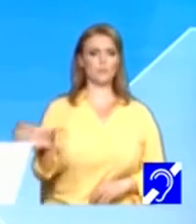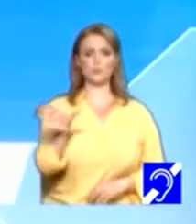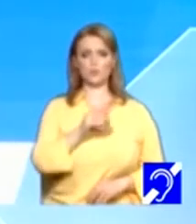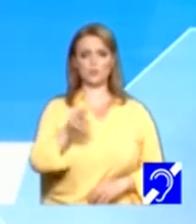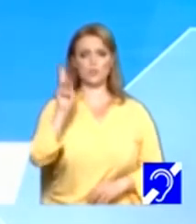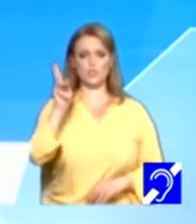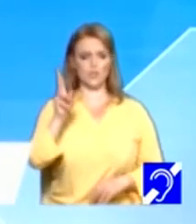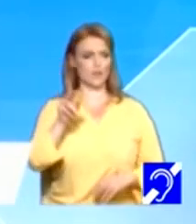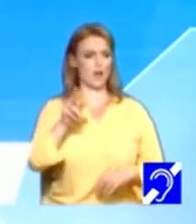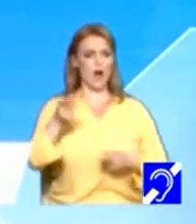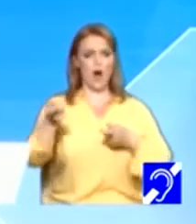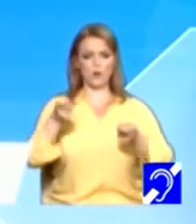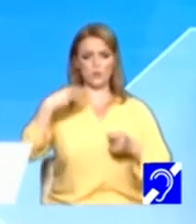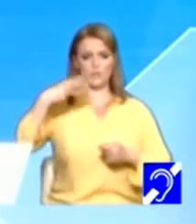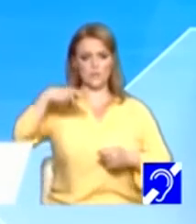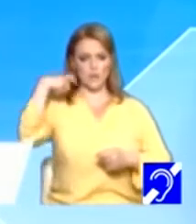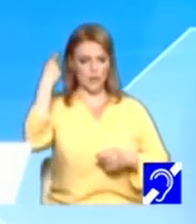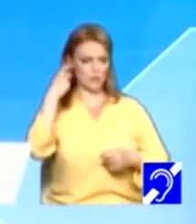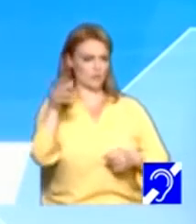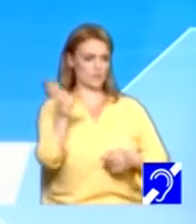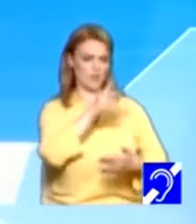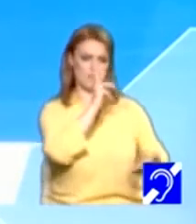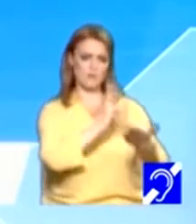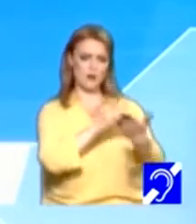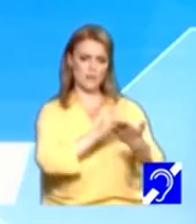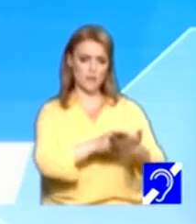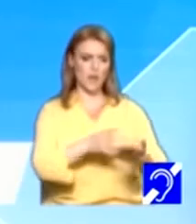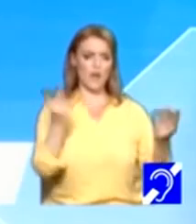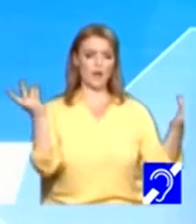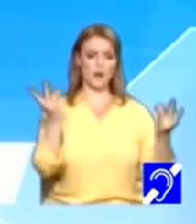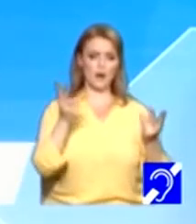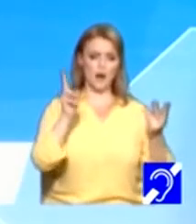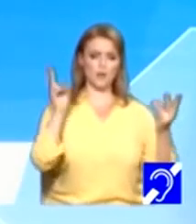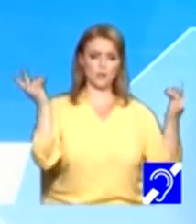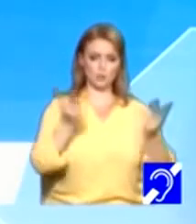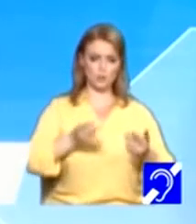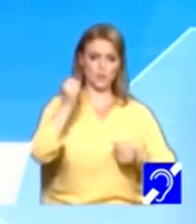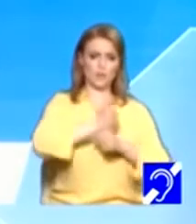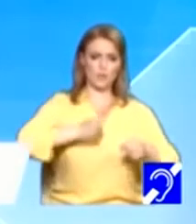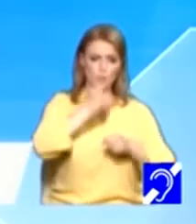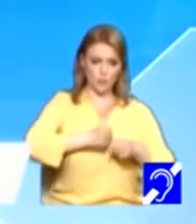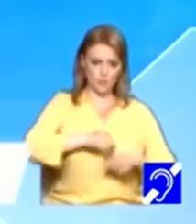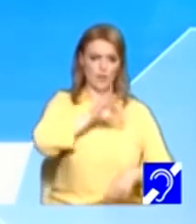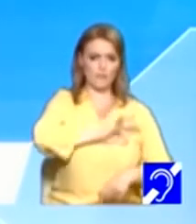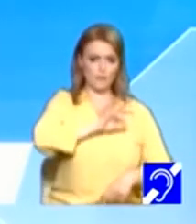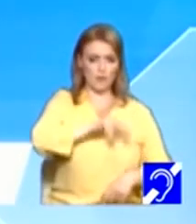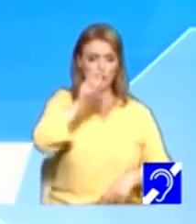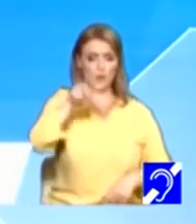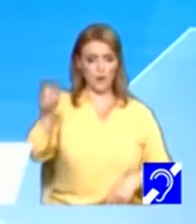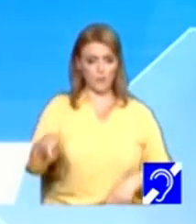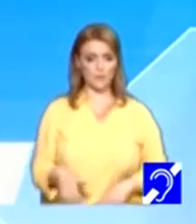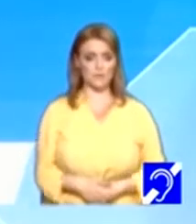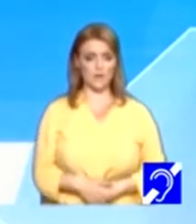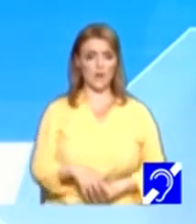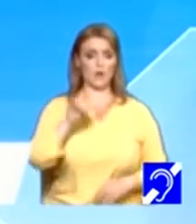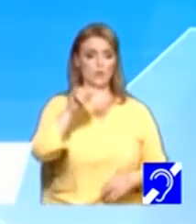au condus 30 de ani. Și iată, nouul model de guvernare pe care l-am propus, pe care îl implementăm în orașul Orhei și municipiul Orhei, are